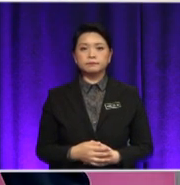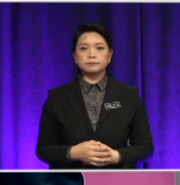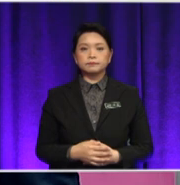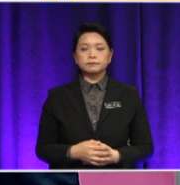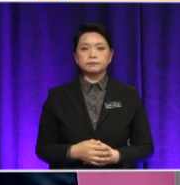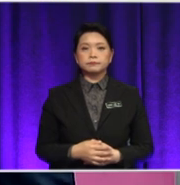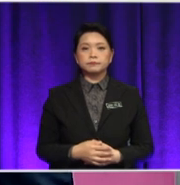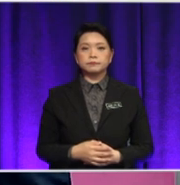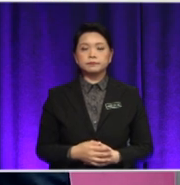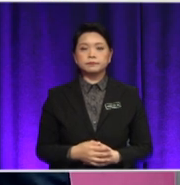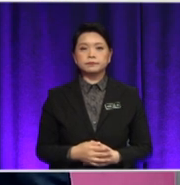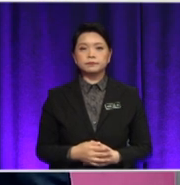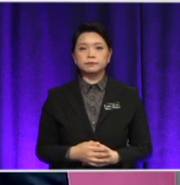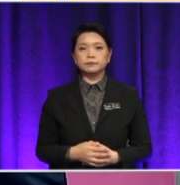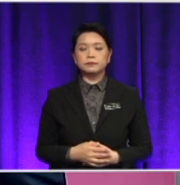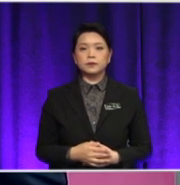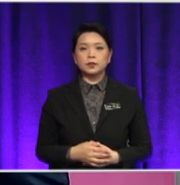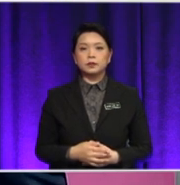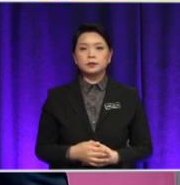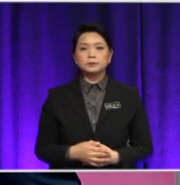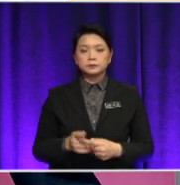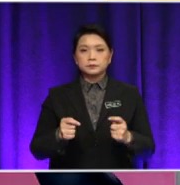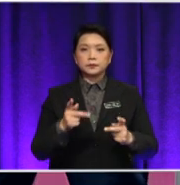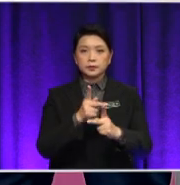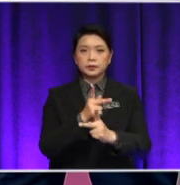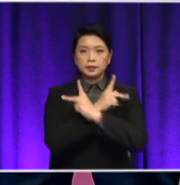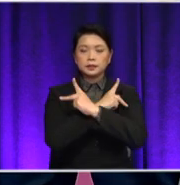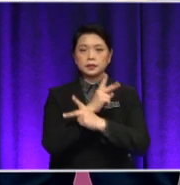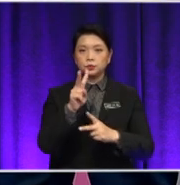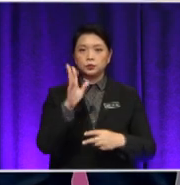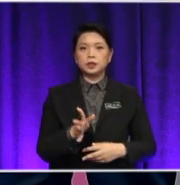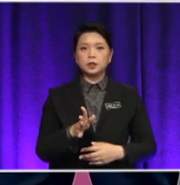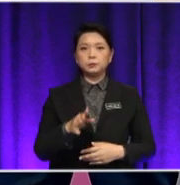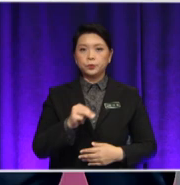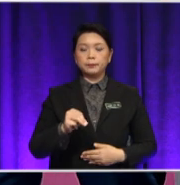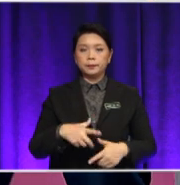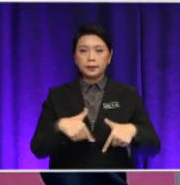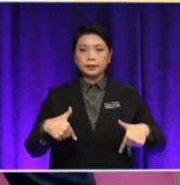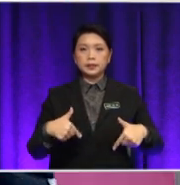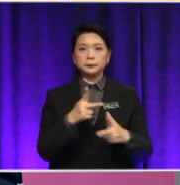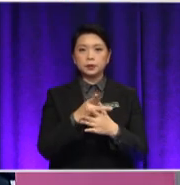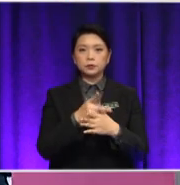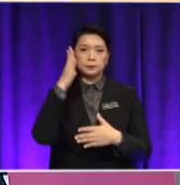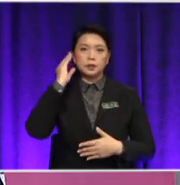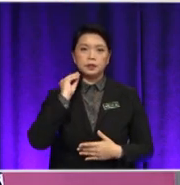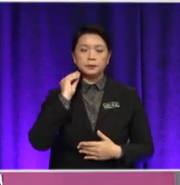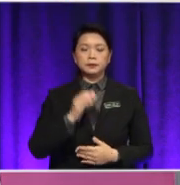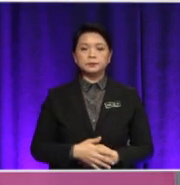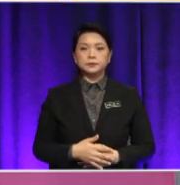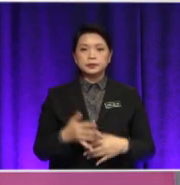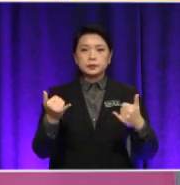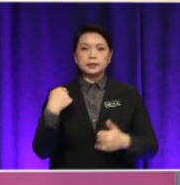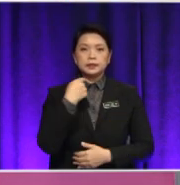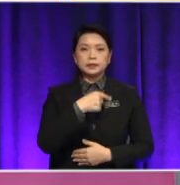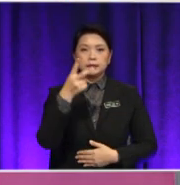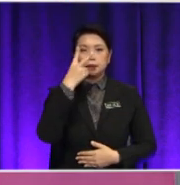Bhushan dan juga Husna. Kerana berani untuk berkongsi pengalamannya. Okey, seterusnya. Okey, kita akan pergi satu per satu. Apa